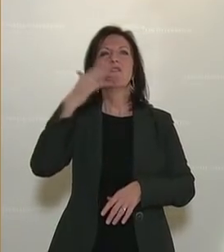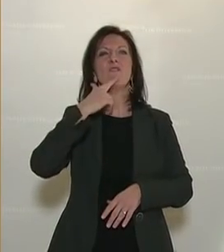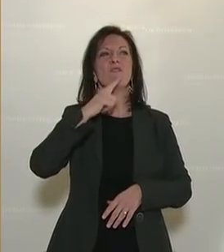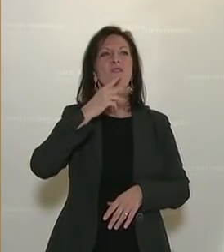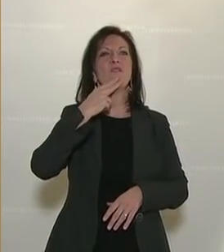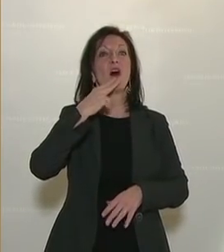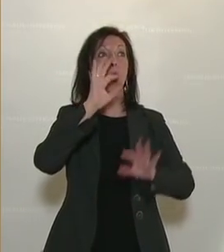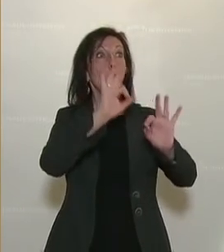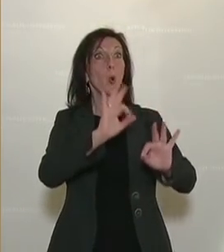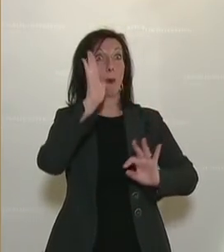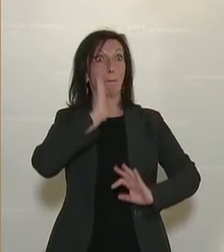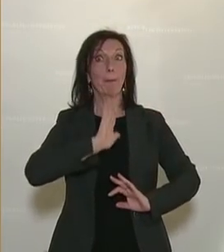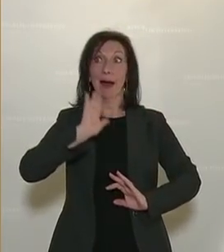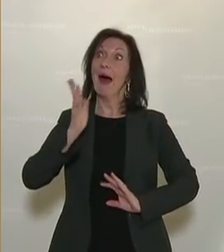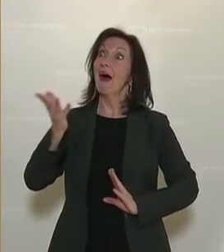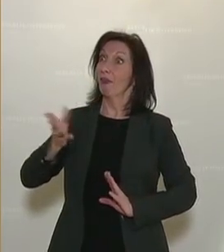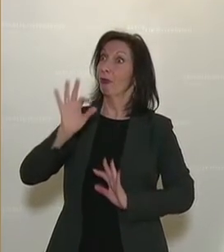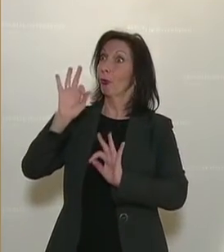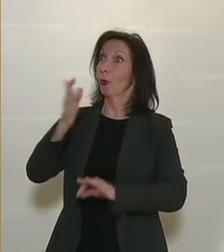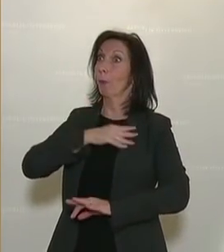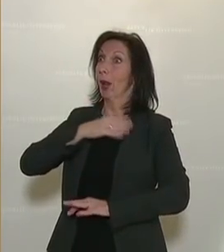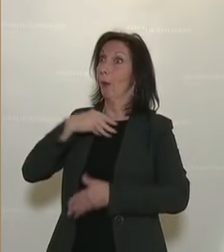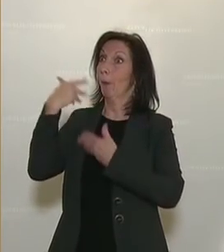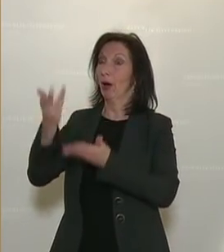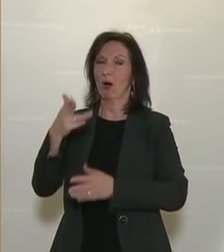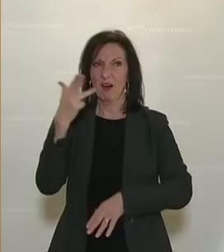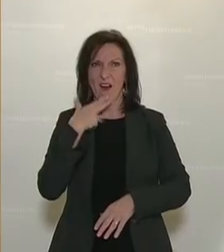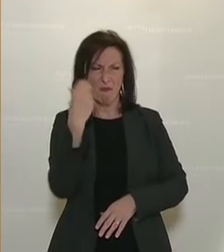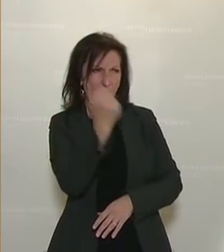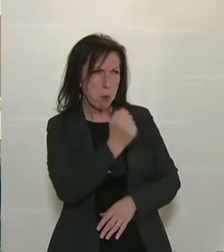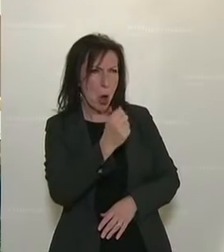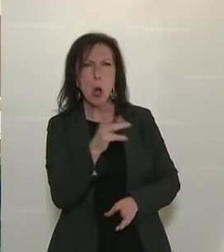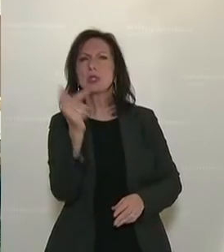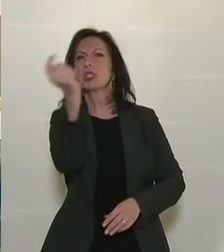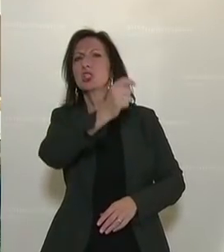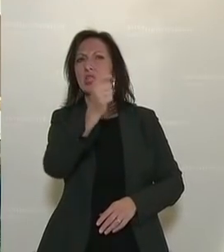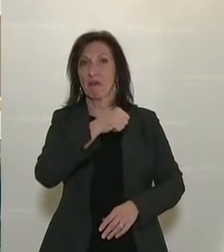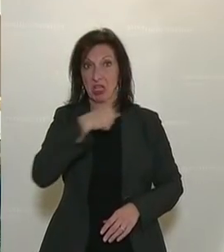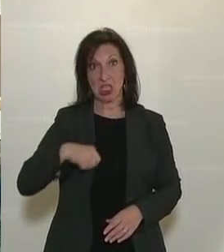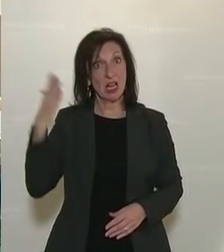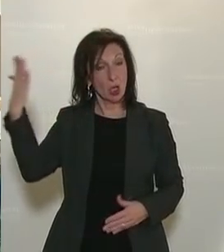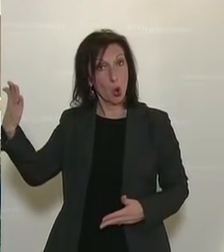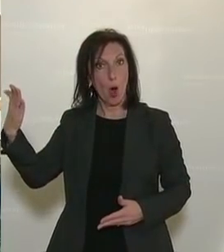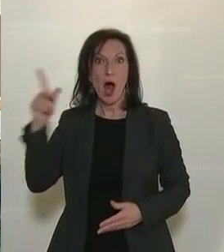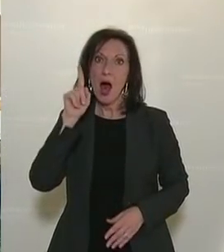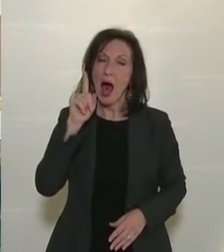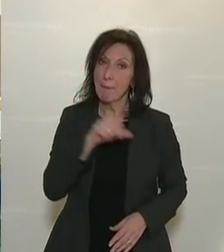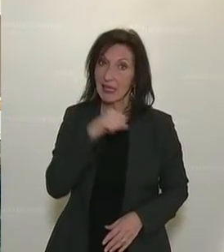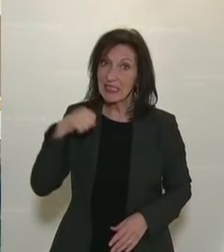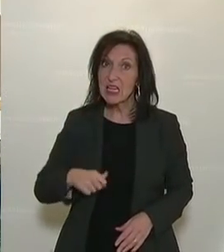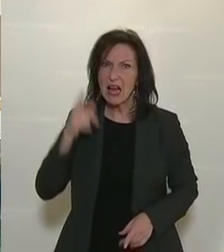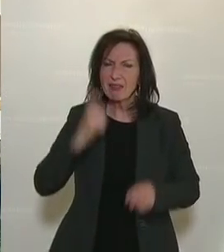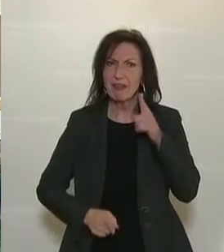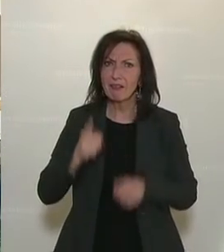aber die Guten belohnt werden und die Bösen bestraft werden. Und der Unterschied, Herr Kurz, ist, China ist eine kommunistische